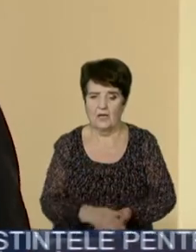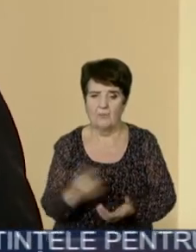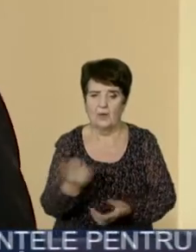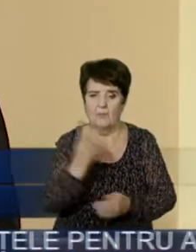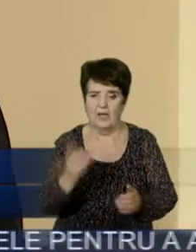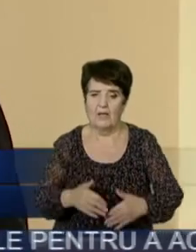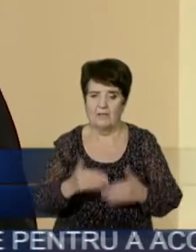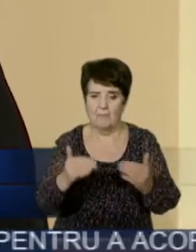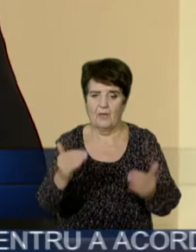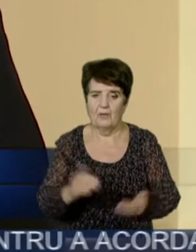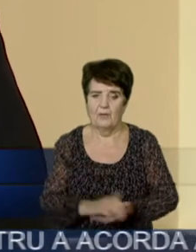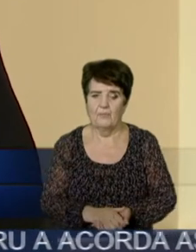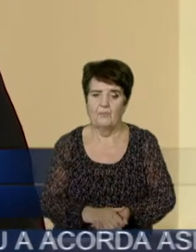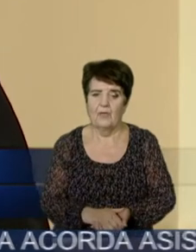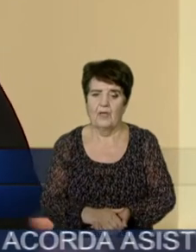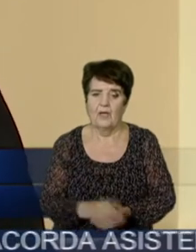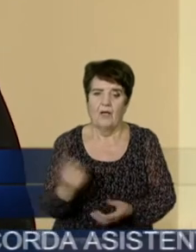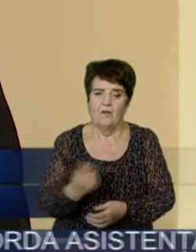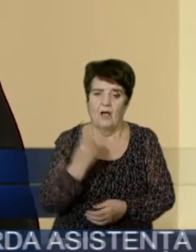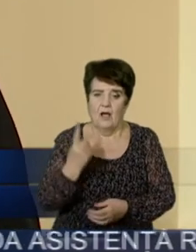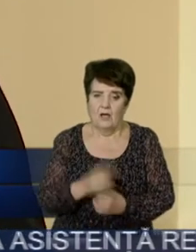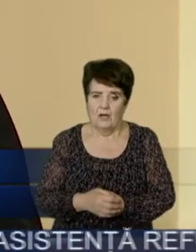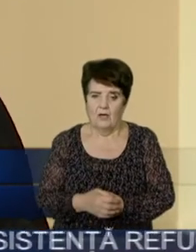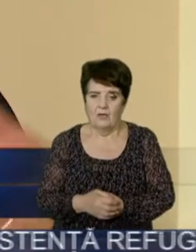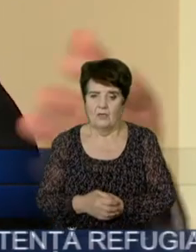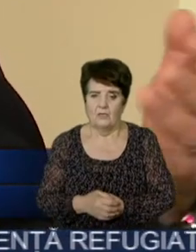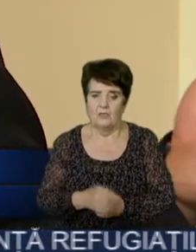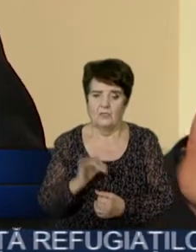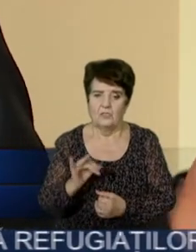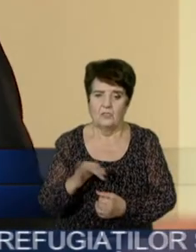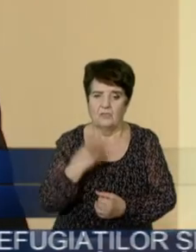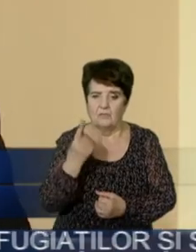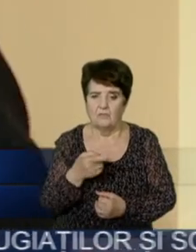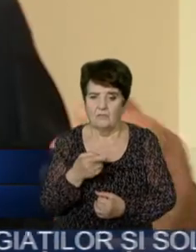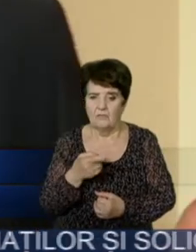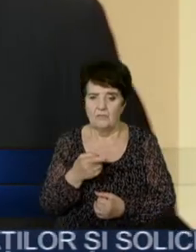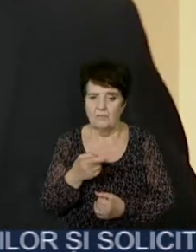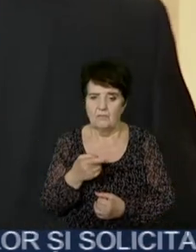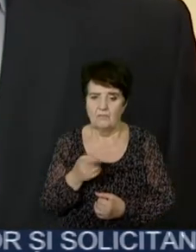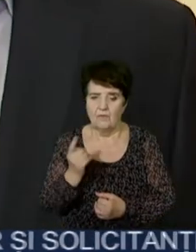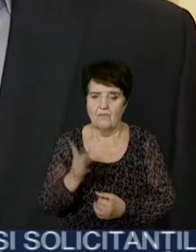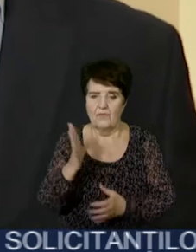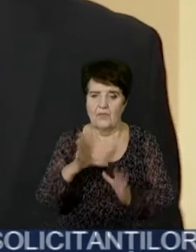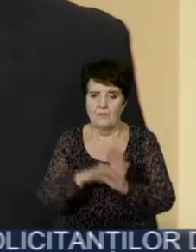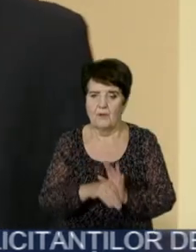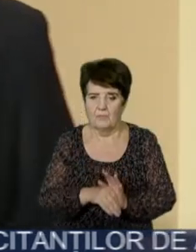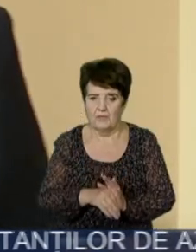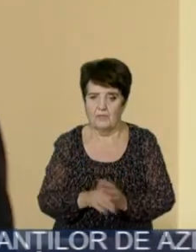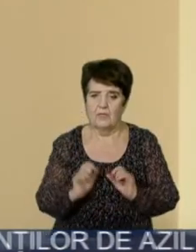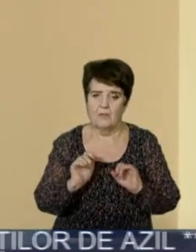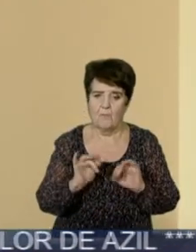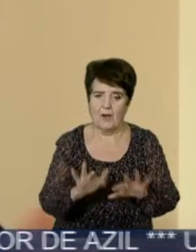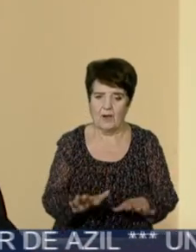etapă va fi și în cadrul proiectului și va fi implementat în practic